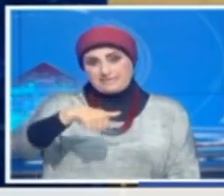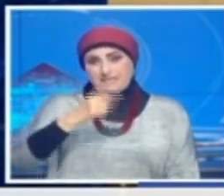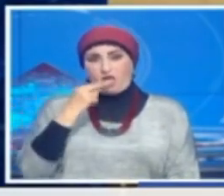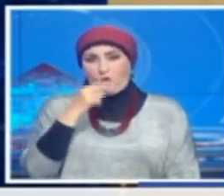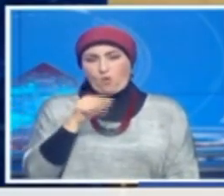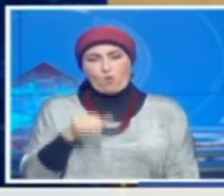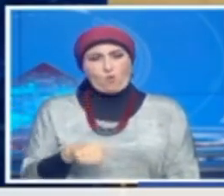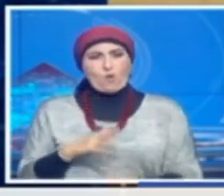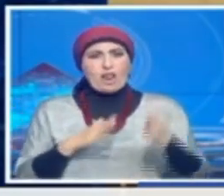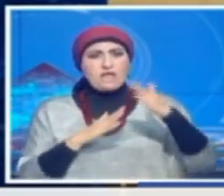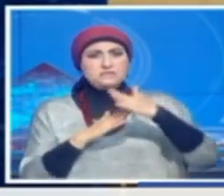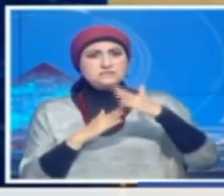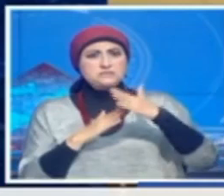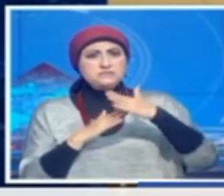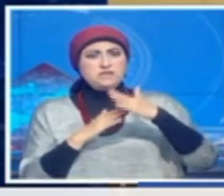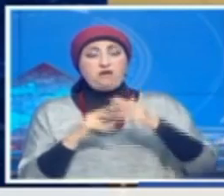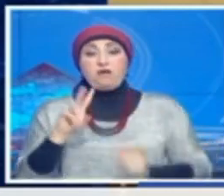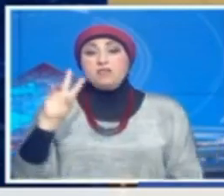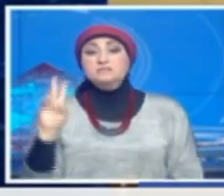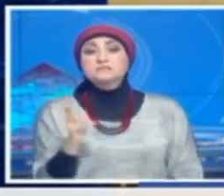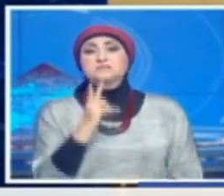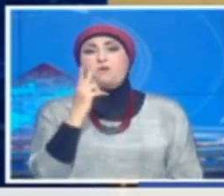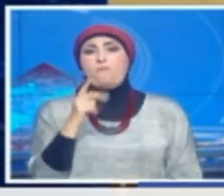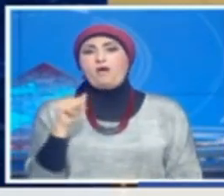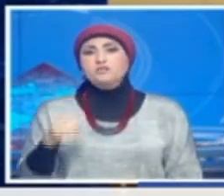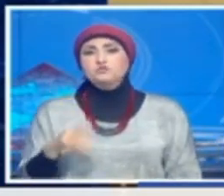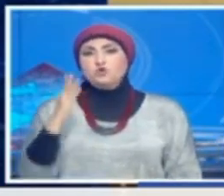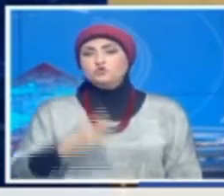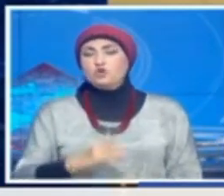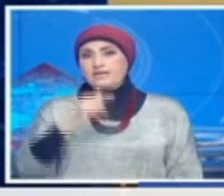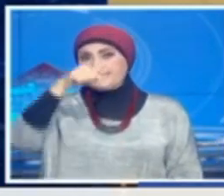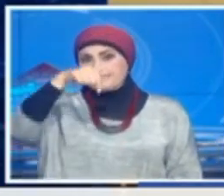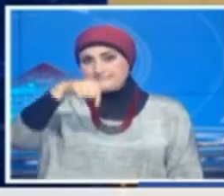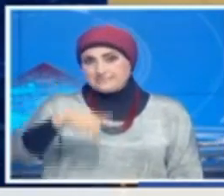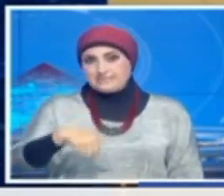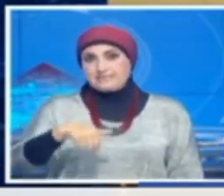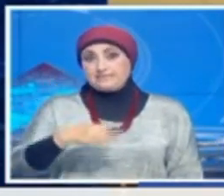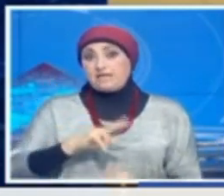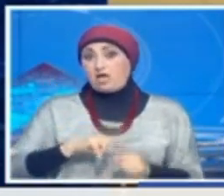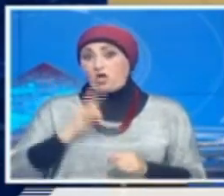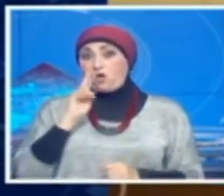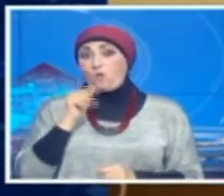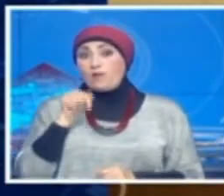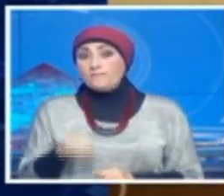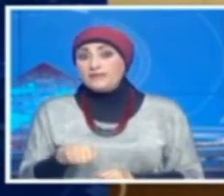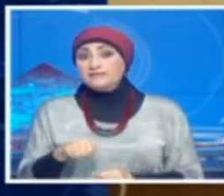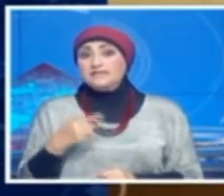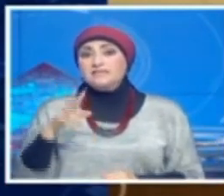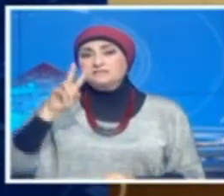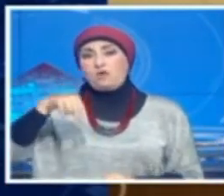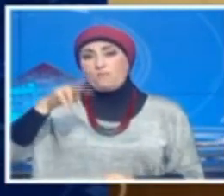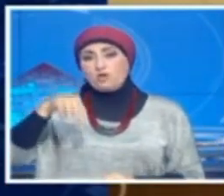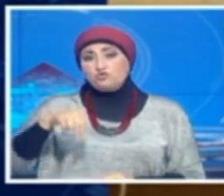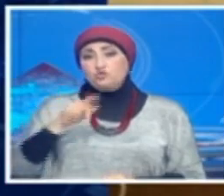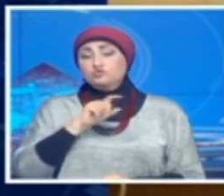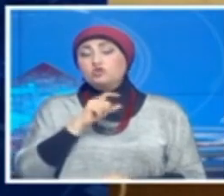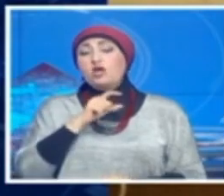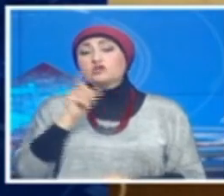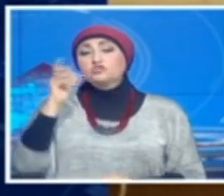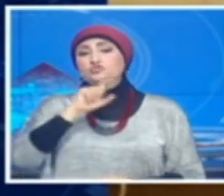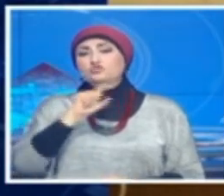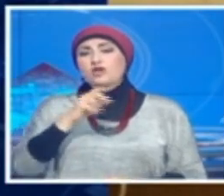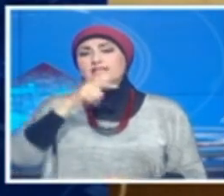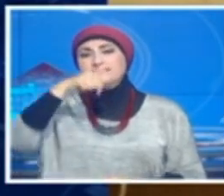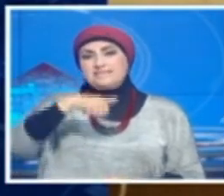الشهر، والتظلم من النتيجة يوم 17 من يونيو، والبت في التظلم في 18 من نفس الشهر،